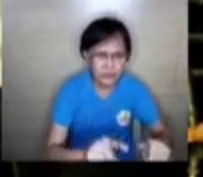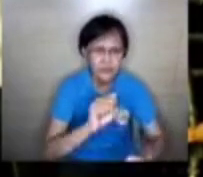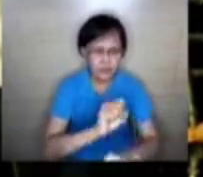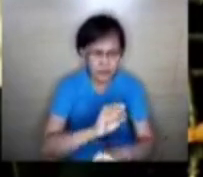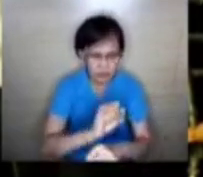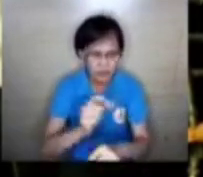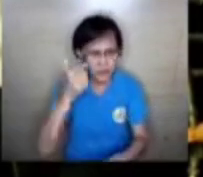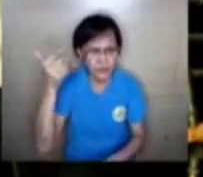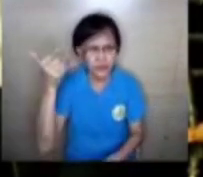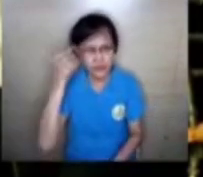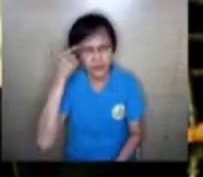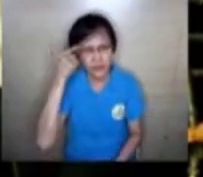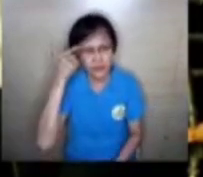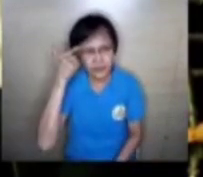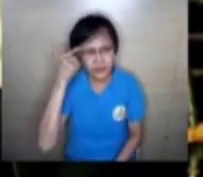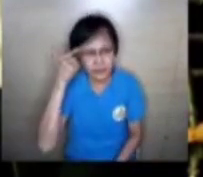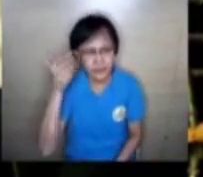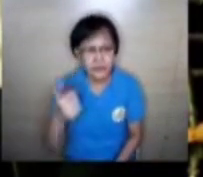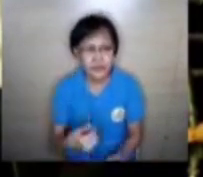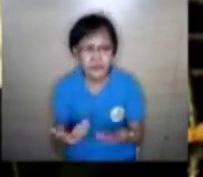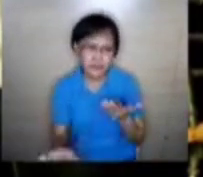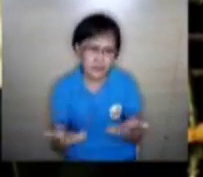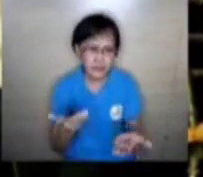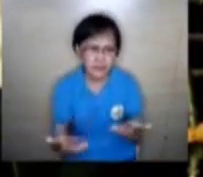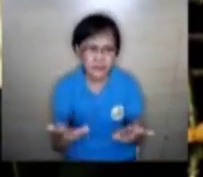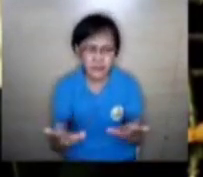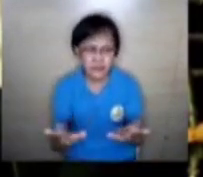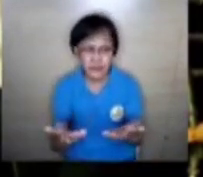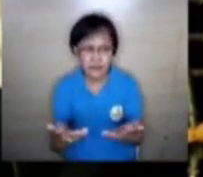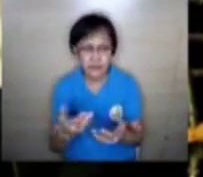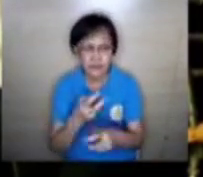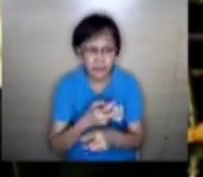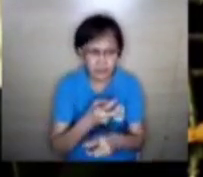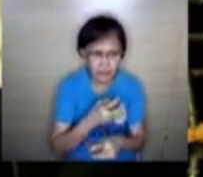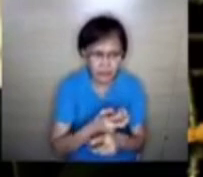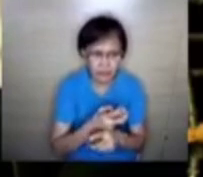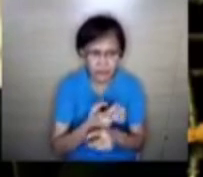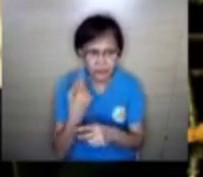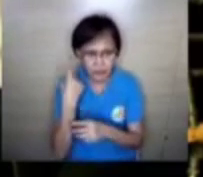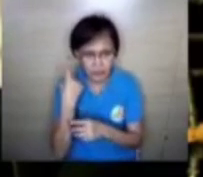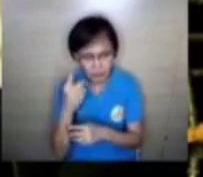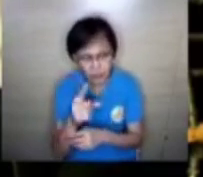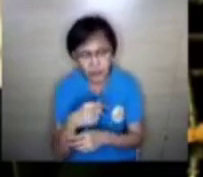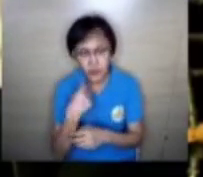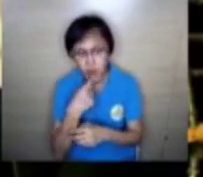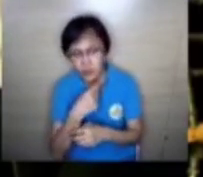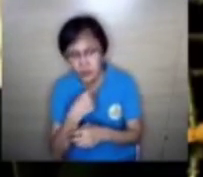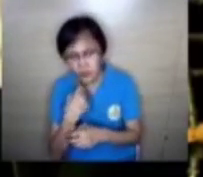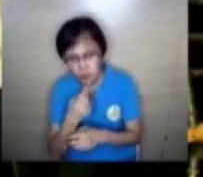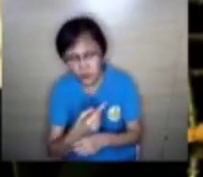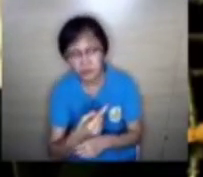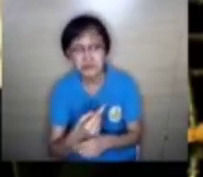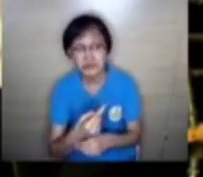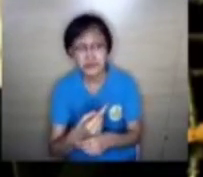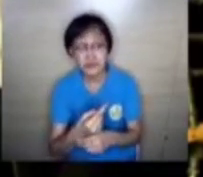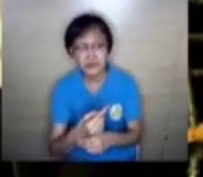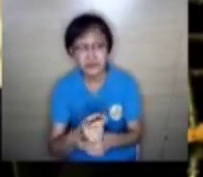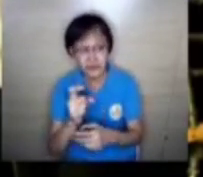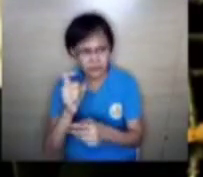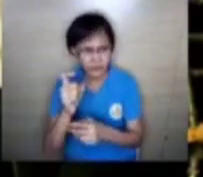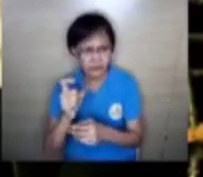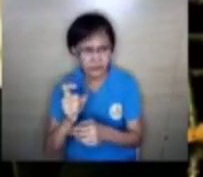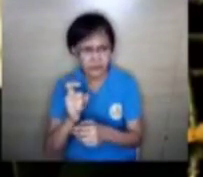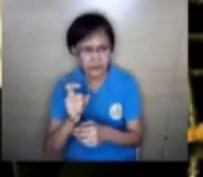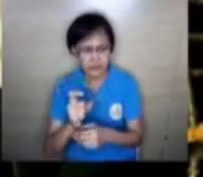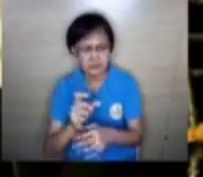gobyerno. Maaring medyo mahirap gawin to, lalo na para sa mga kawani ng LGU. Mas mabilis kasi kung magdidikta